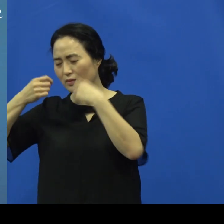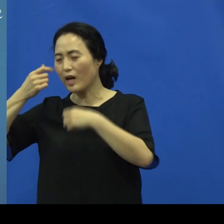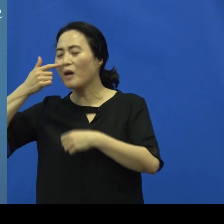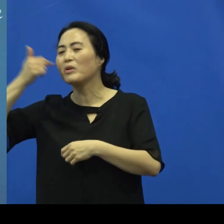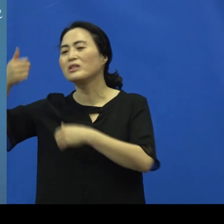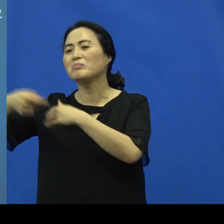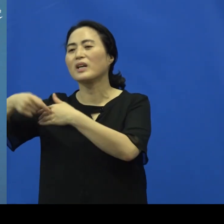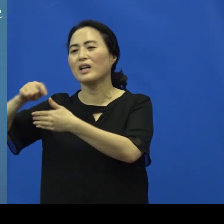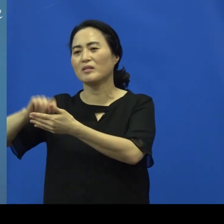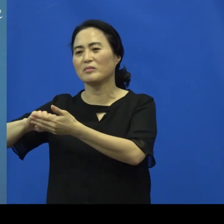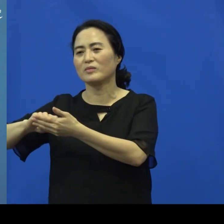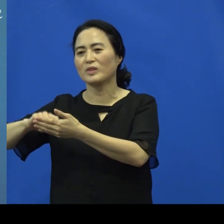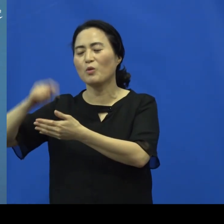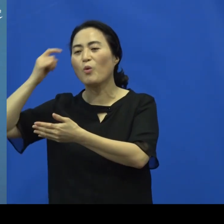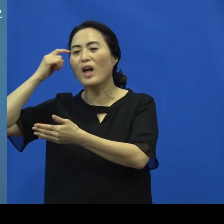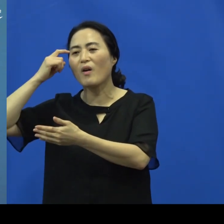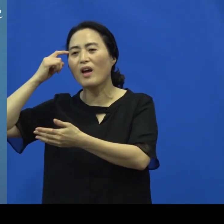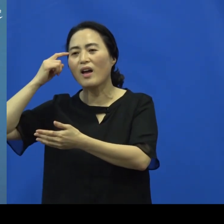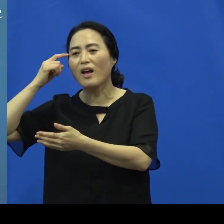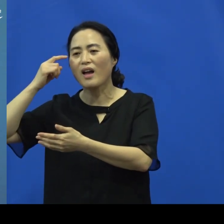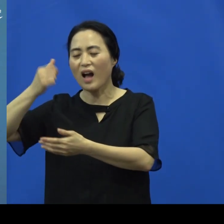인류를 구원해내기 위해서